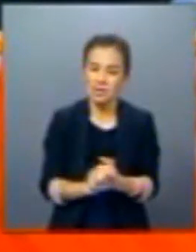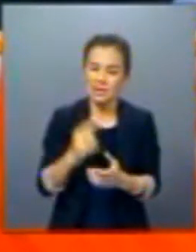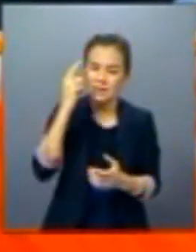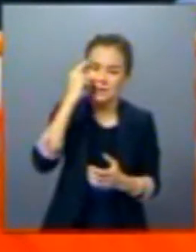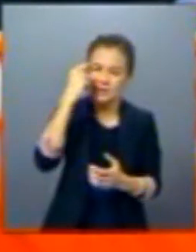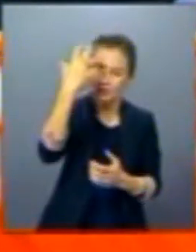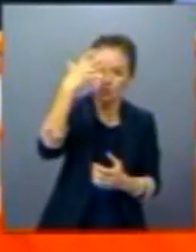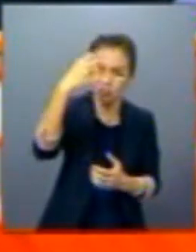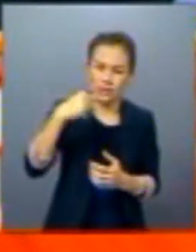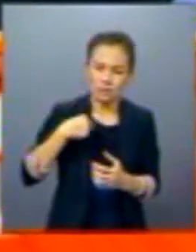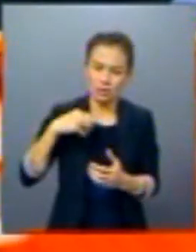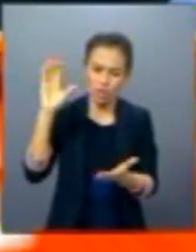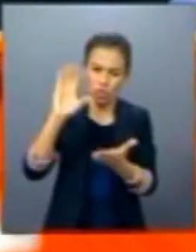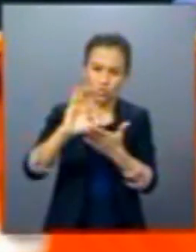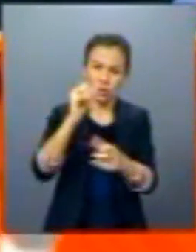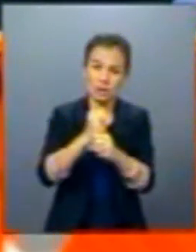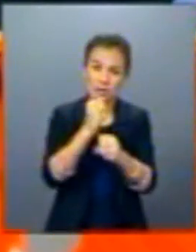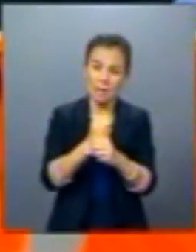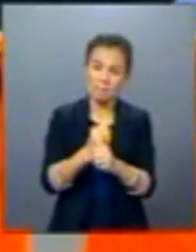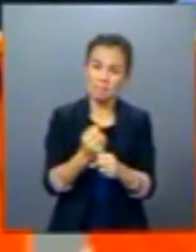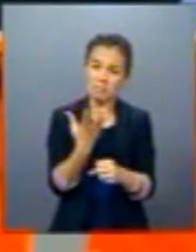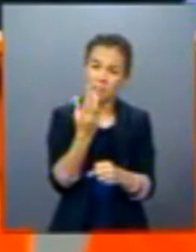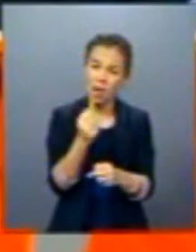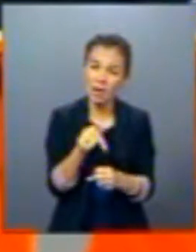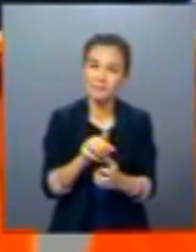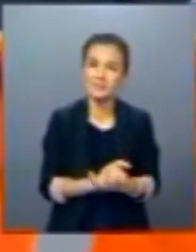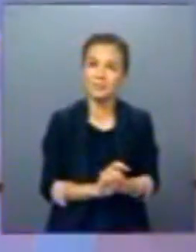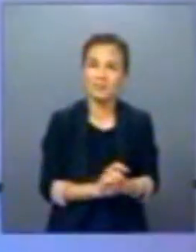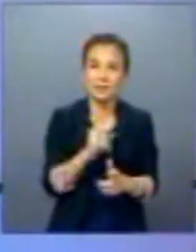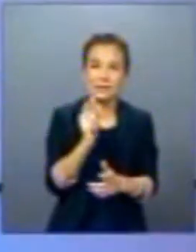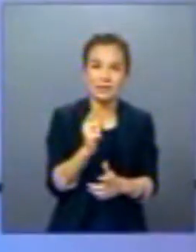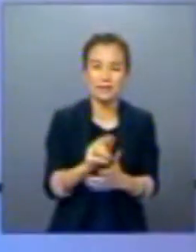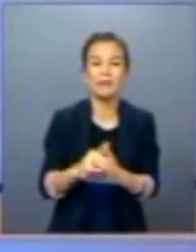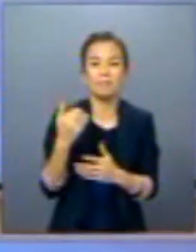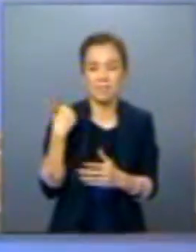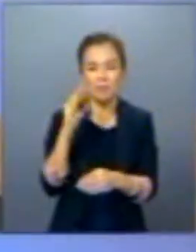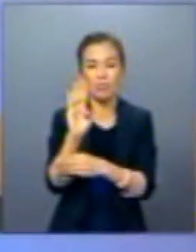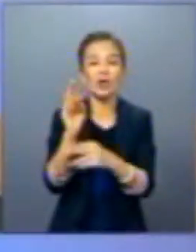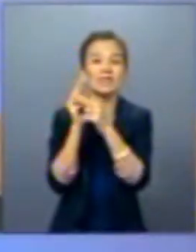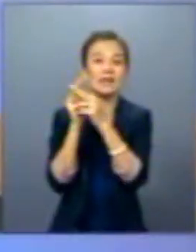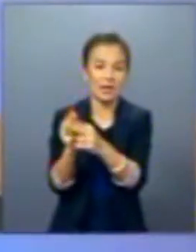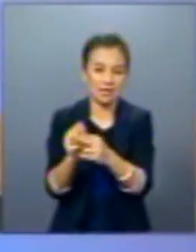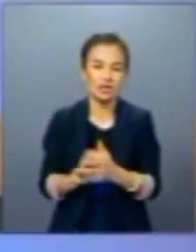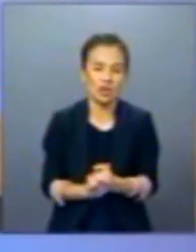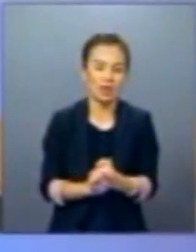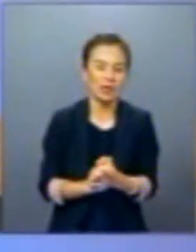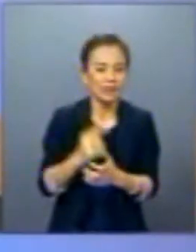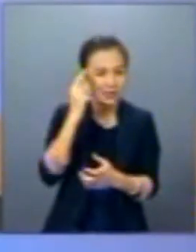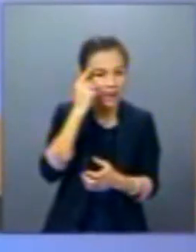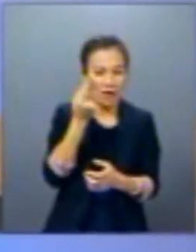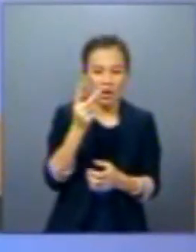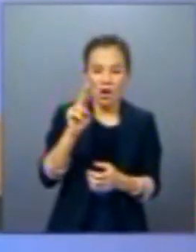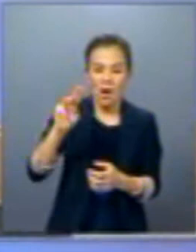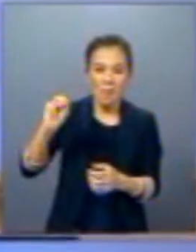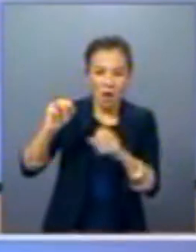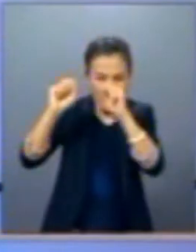ใจให้เกิดการลงทุนมากน้อยแค่ไหนคะ คุณพึ่งนภาคุณจิรชาตาคะมีคำยืนยันจากเอกชนค่ะว่ามาตรการที่ครม.อนุมัติมี